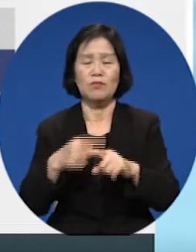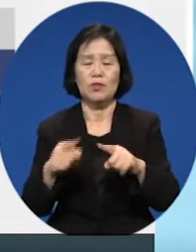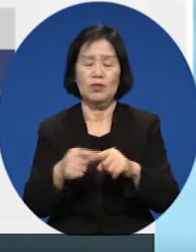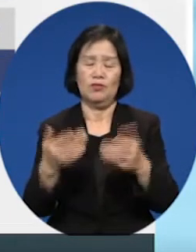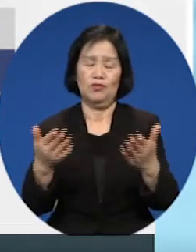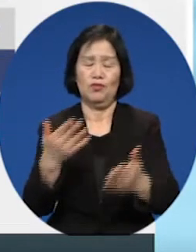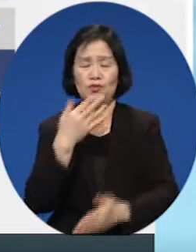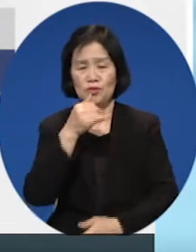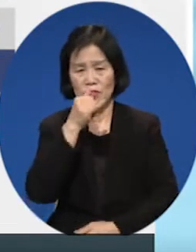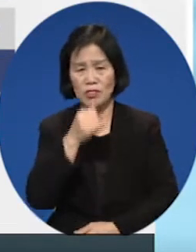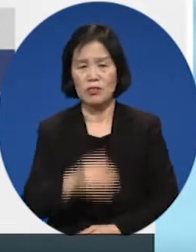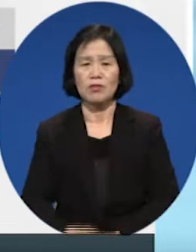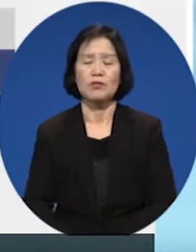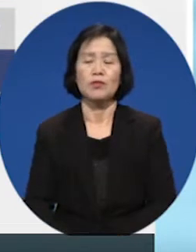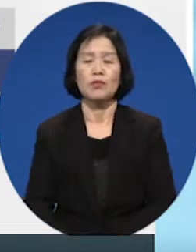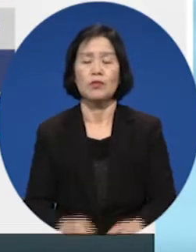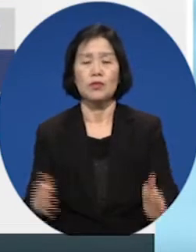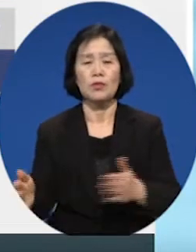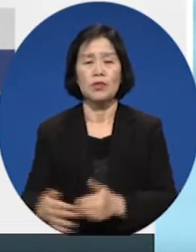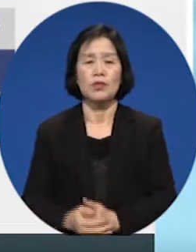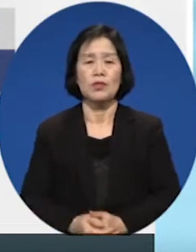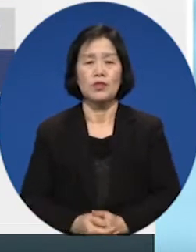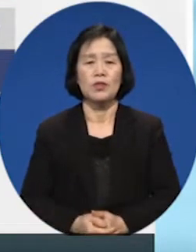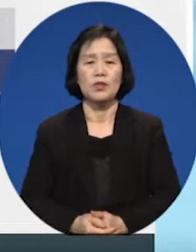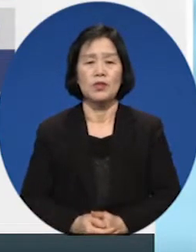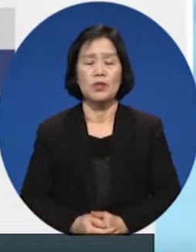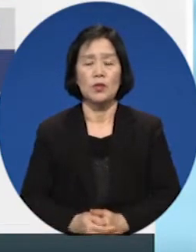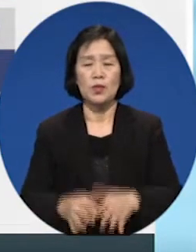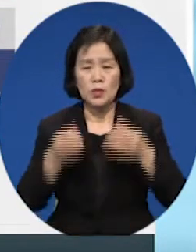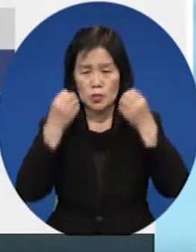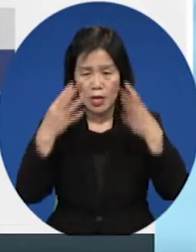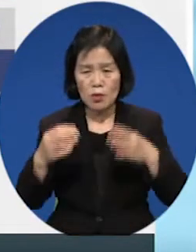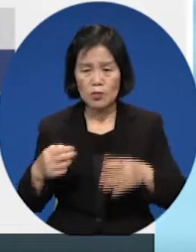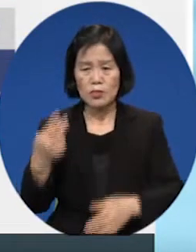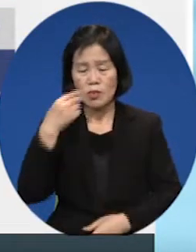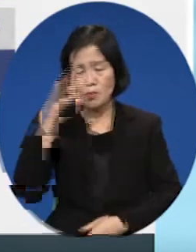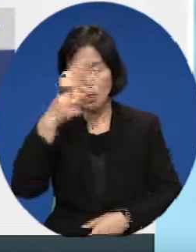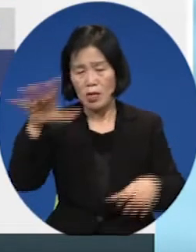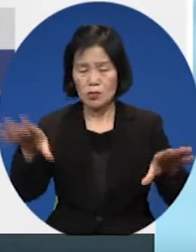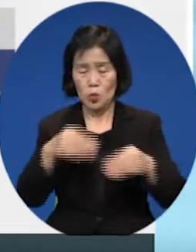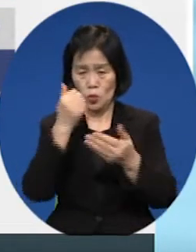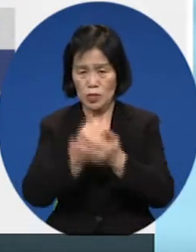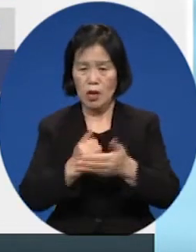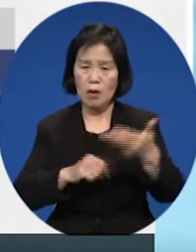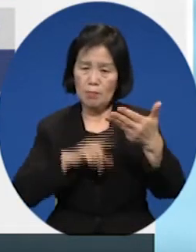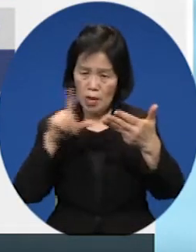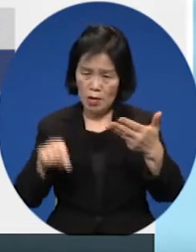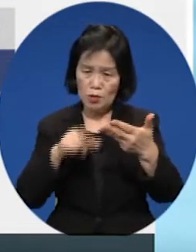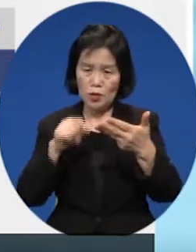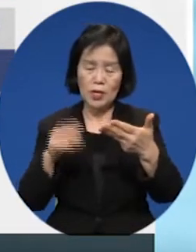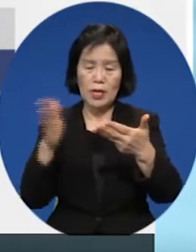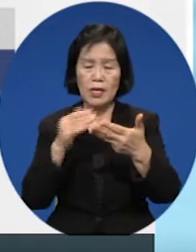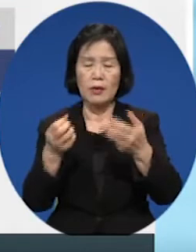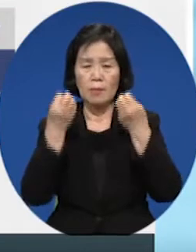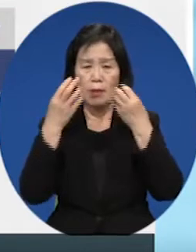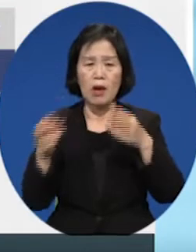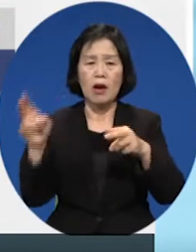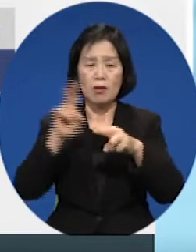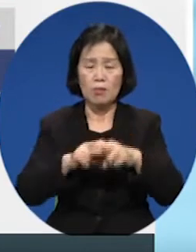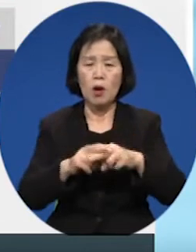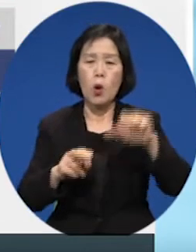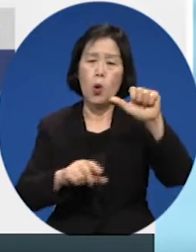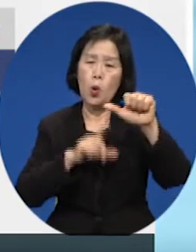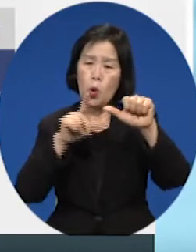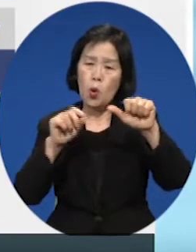같고요 뭐 그리고 새로운 검찰총장이 올해 8월에 또 임명이 되잖아요 당장 한 5개월 남짓 있으면 다시 또 대규모